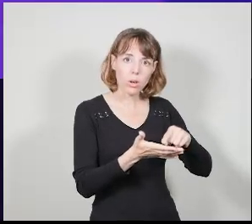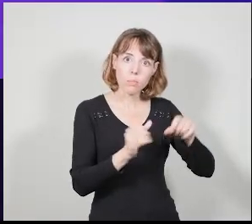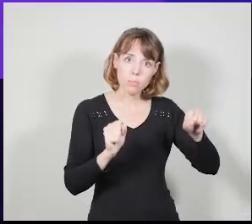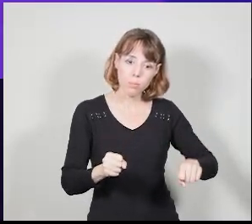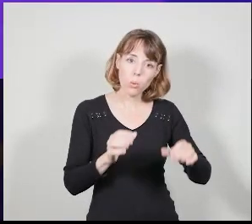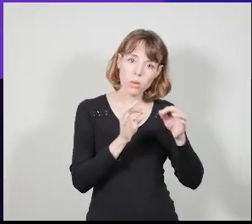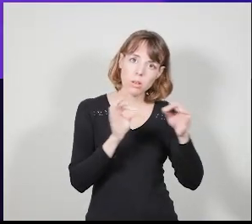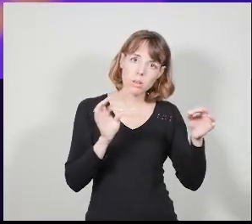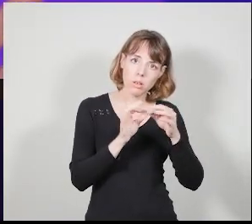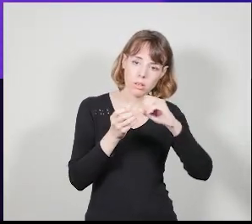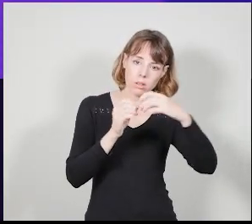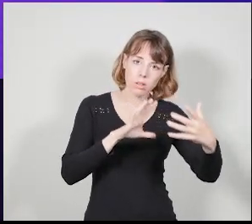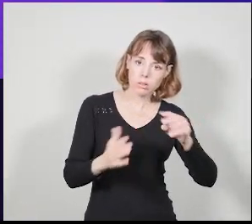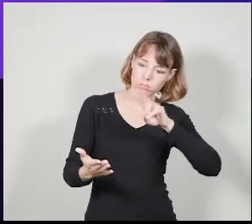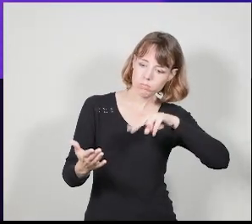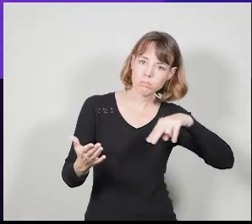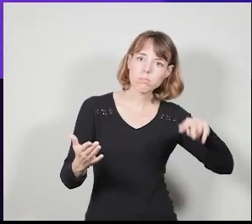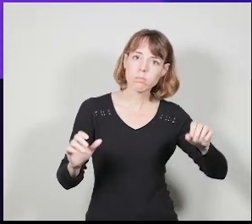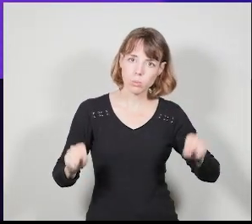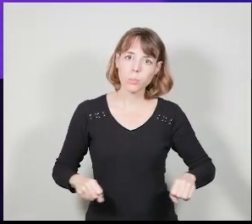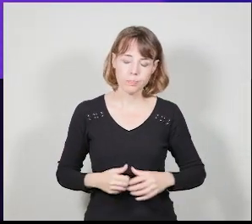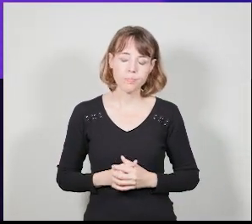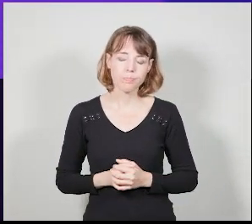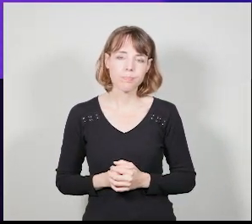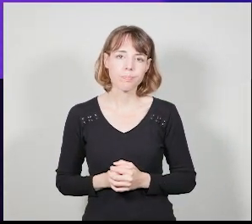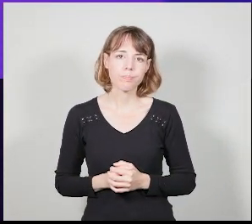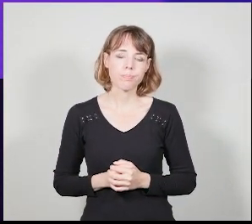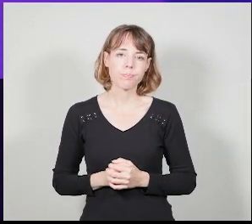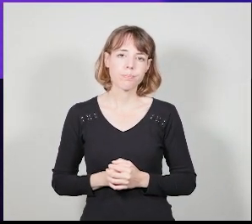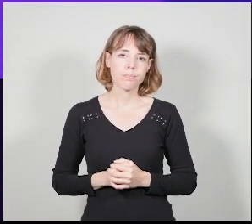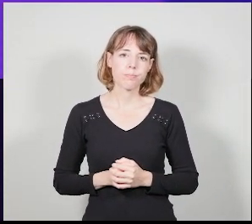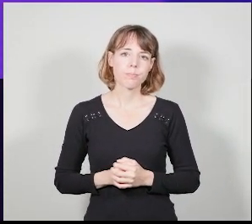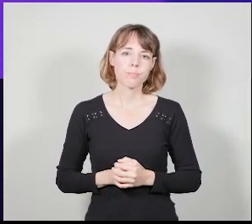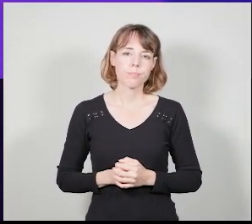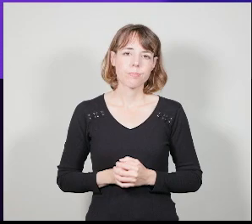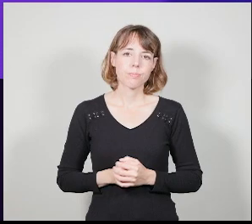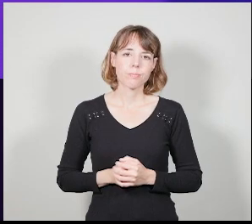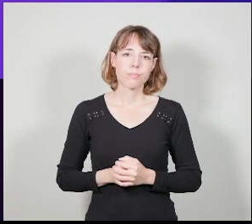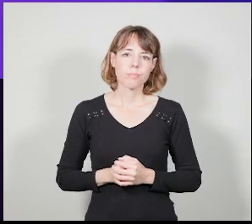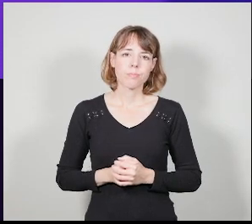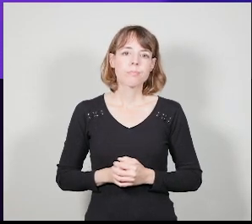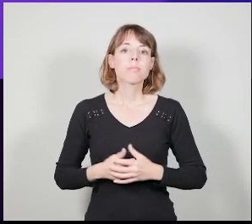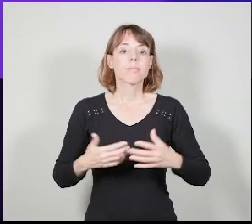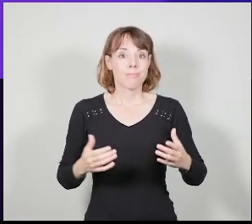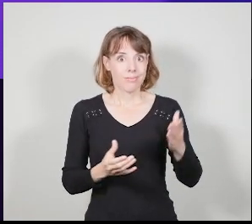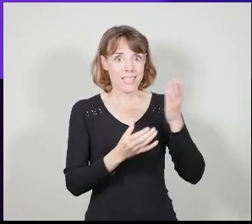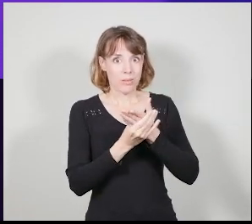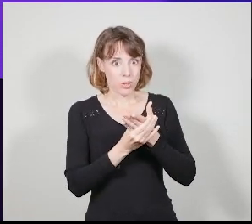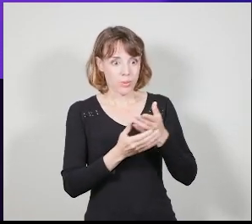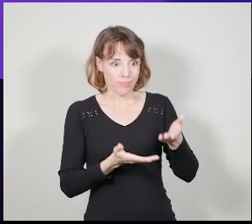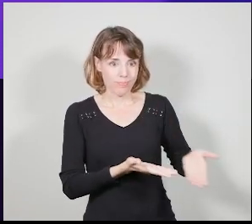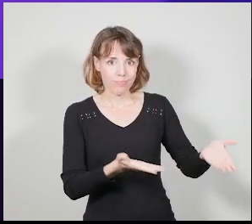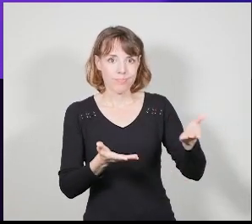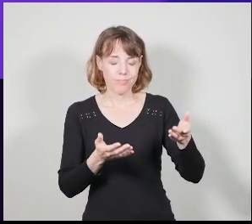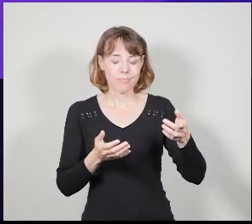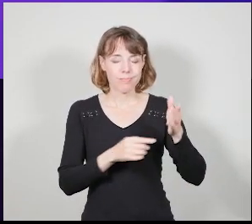ligne, donc vous pouvez véritablement aussi vous y référer à la suite de cet échange-là. Je vais vous présenter les intervenants de cette table ronde. Ils sont